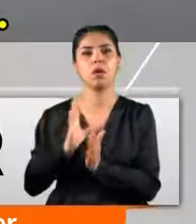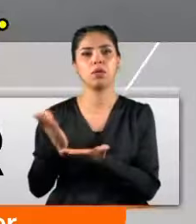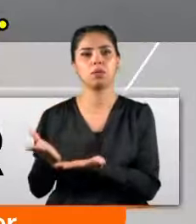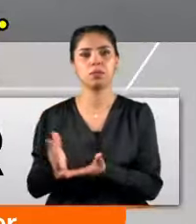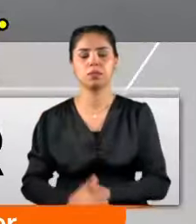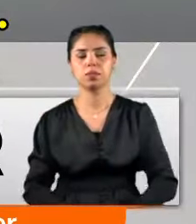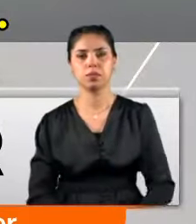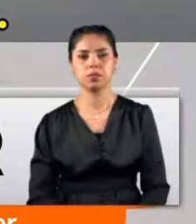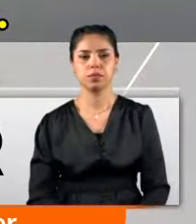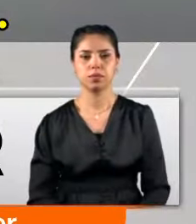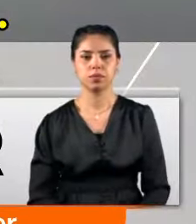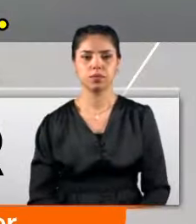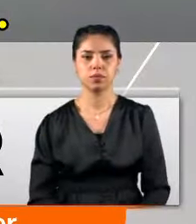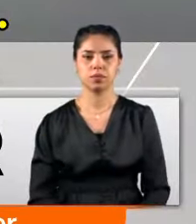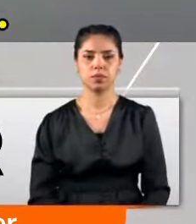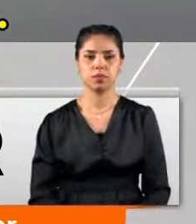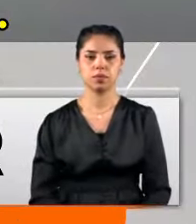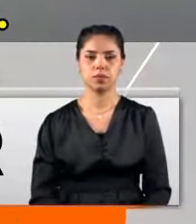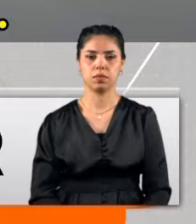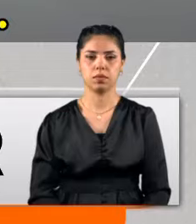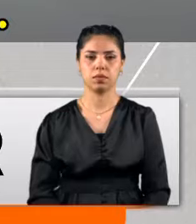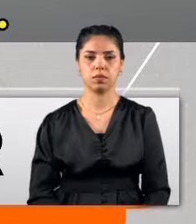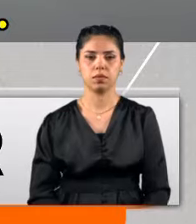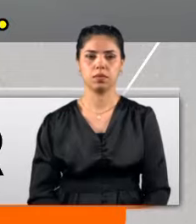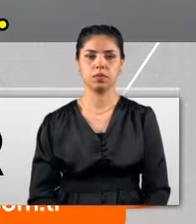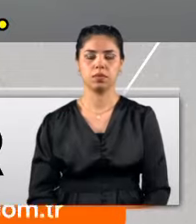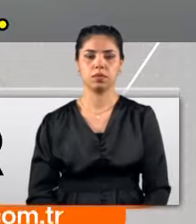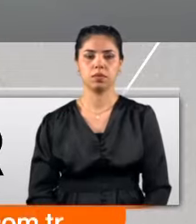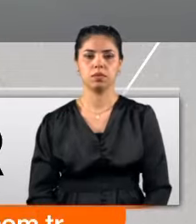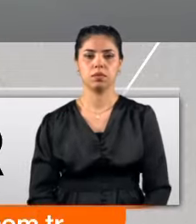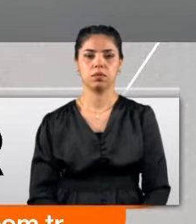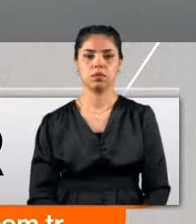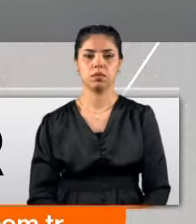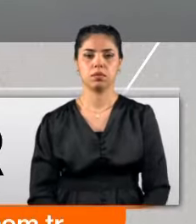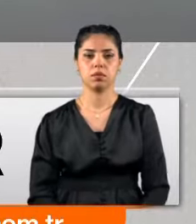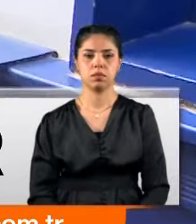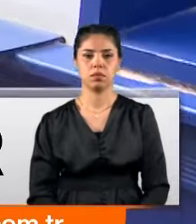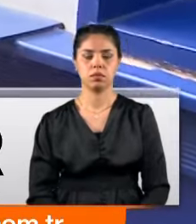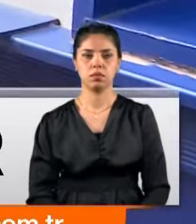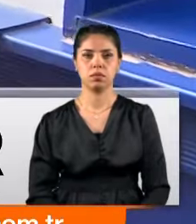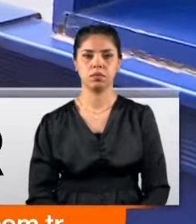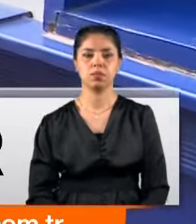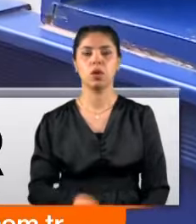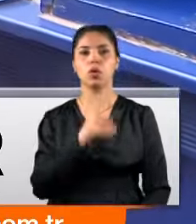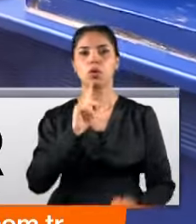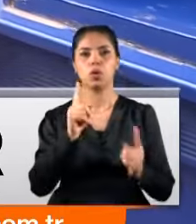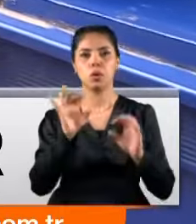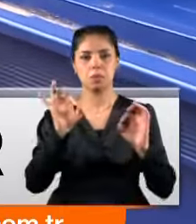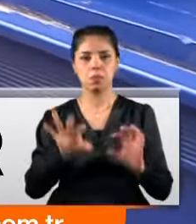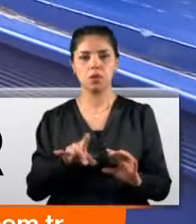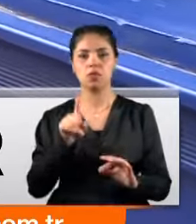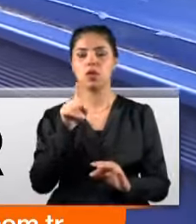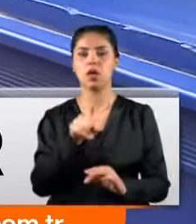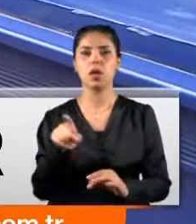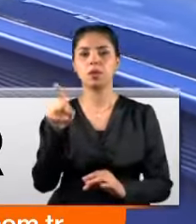yani. Ben de mağazada çalışıyorum. O zaman ben de servis ücreti talep edeyim. Zaten siz onu ücretinizin içinde alıyorsunuz. Son dönemde başlayan bir